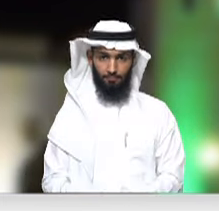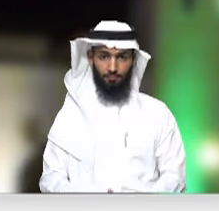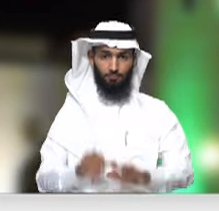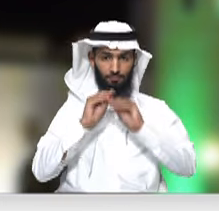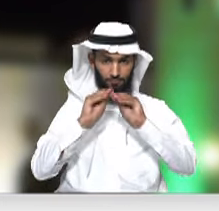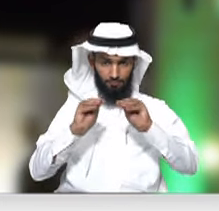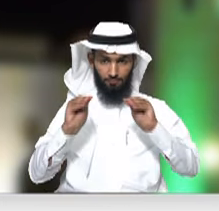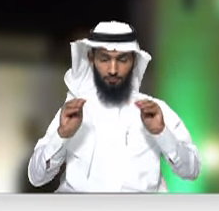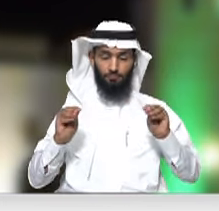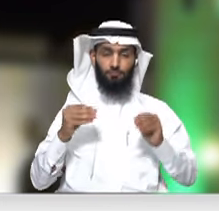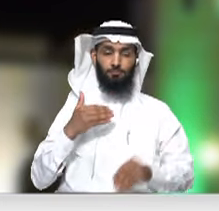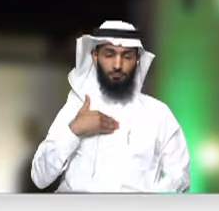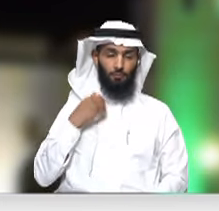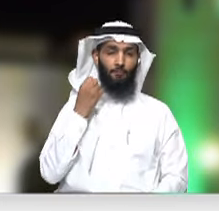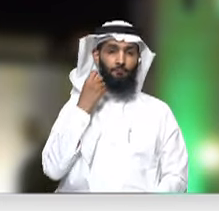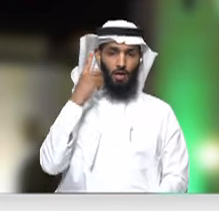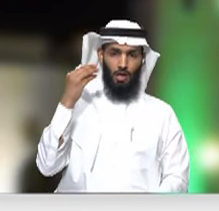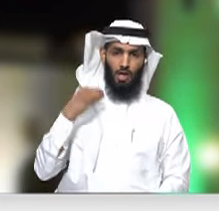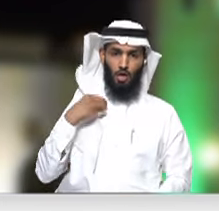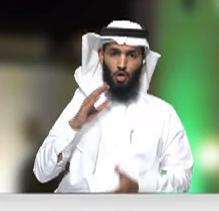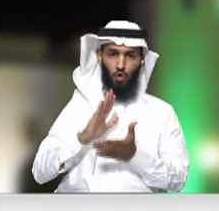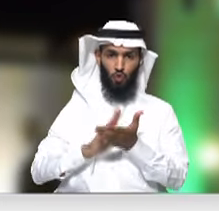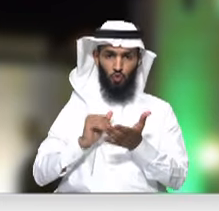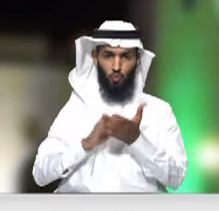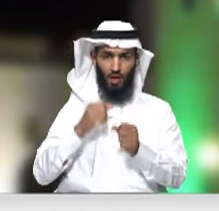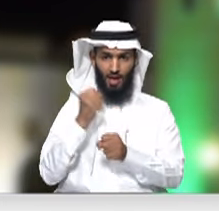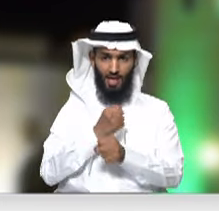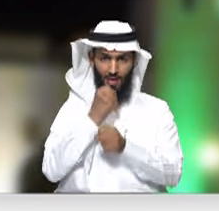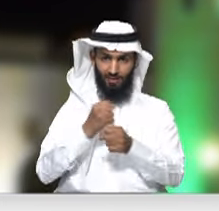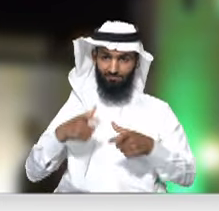المدنية بشأن عطلة رأس السنة الهجرية لعام